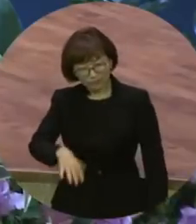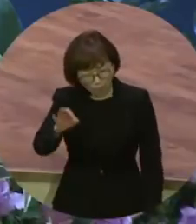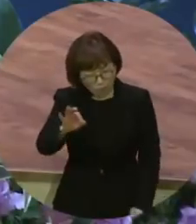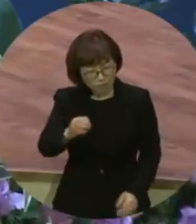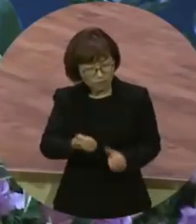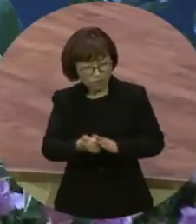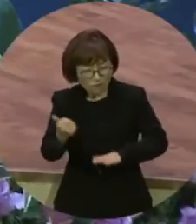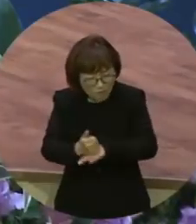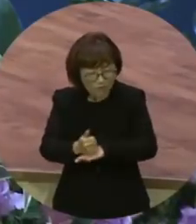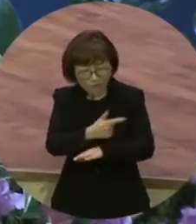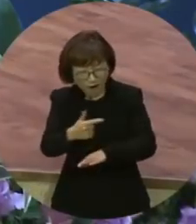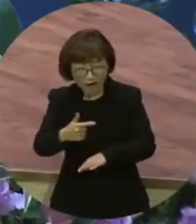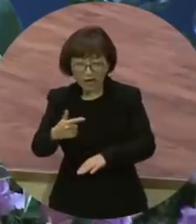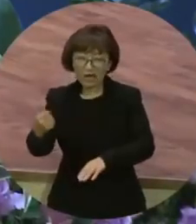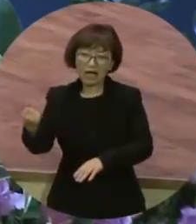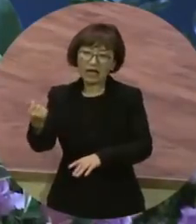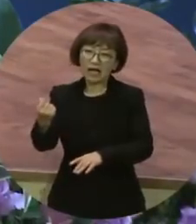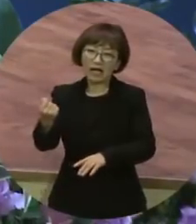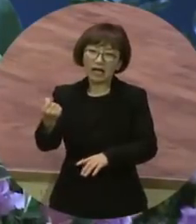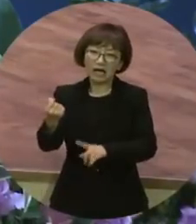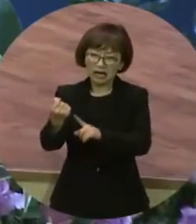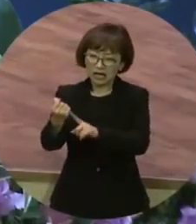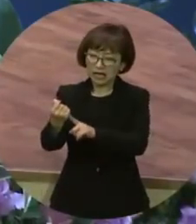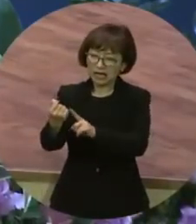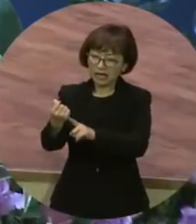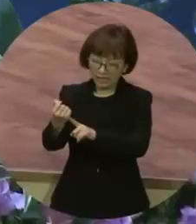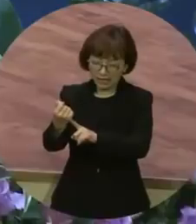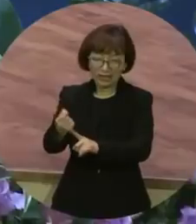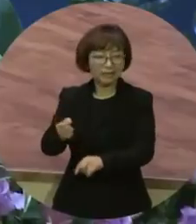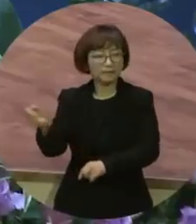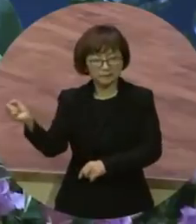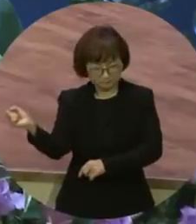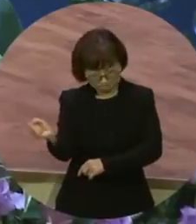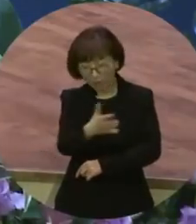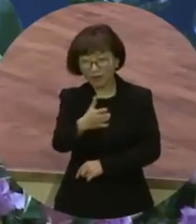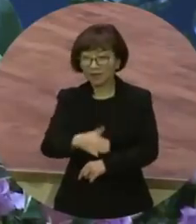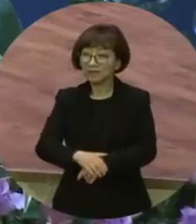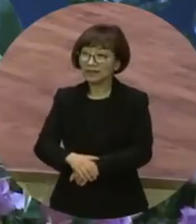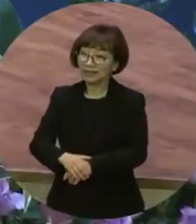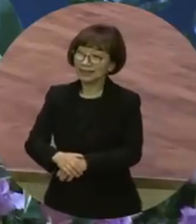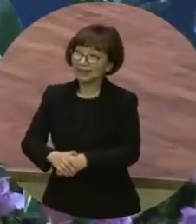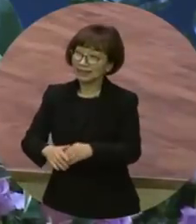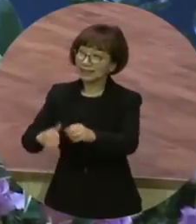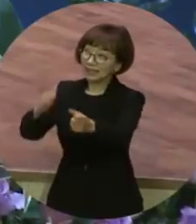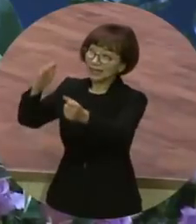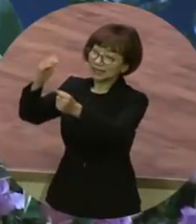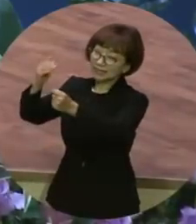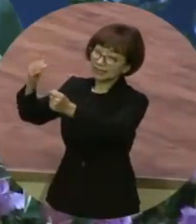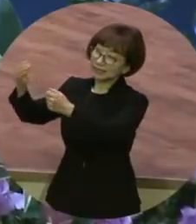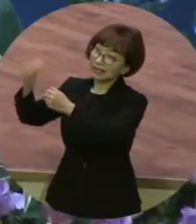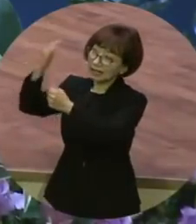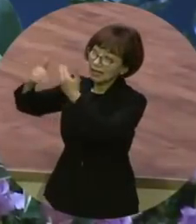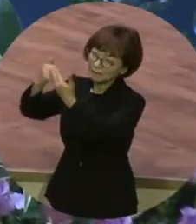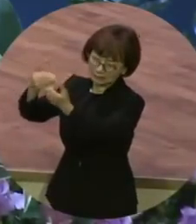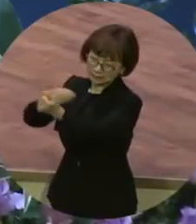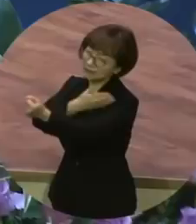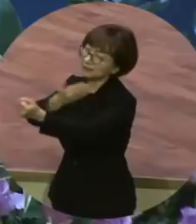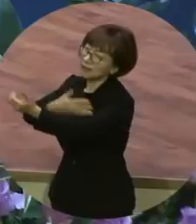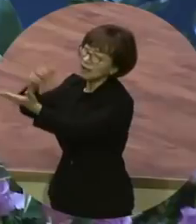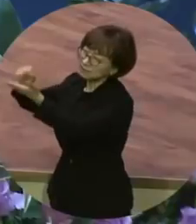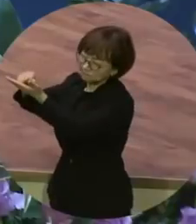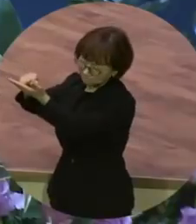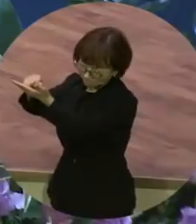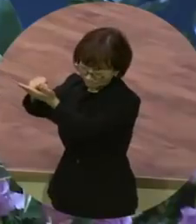있었습니다. 나의 약함이 전능자의 능력과 은혜가 나에게 머물게 하는 최고의 축복의 통로임을